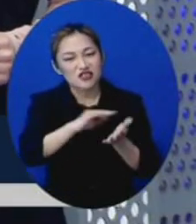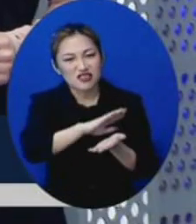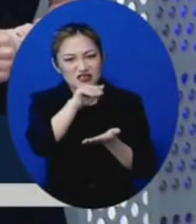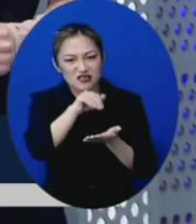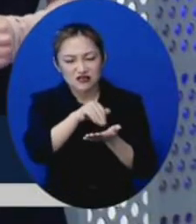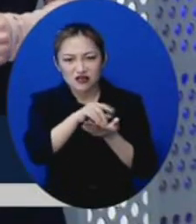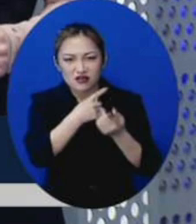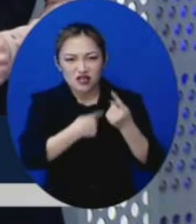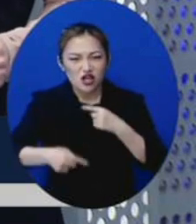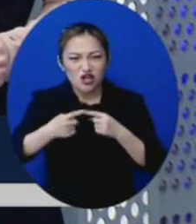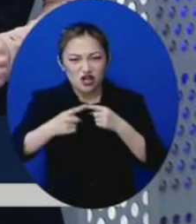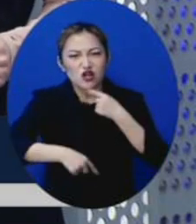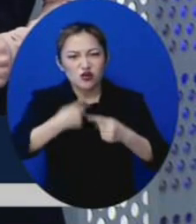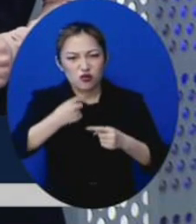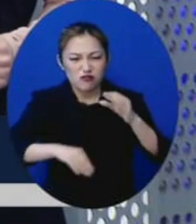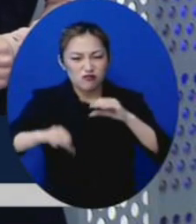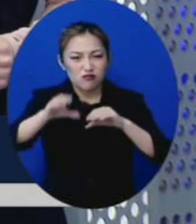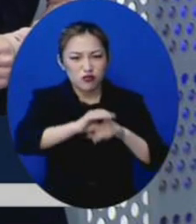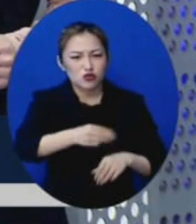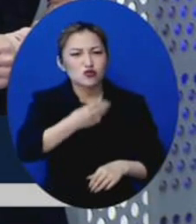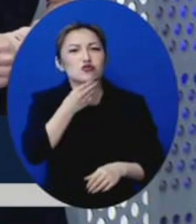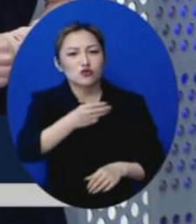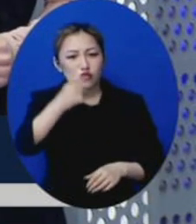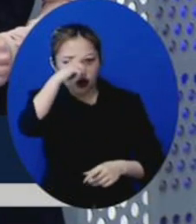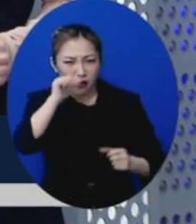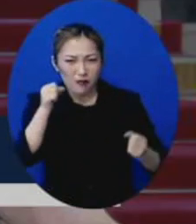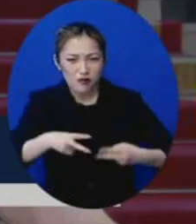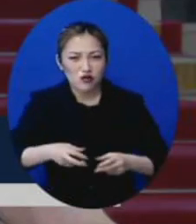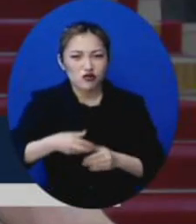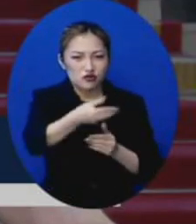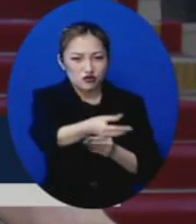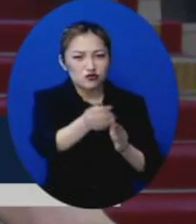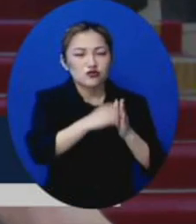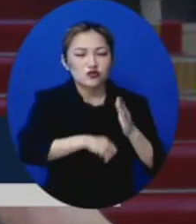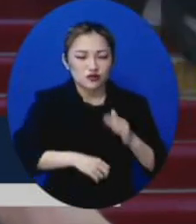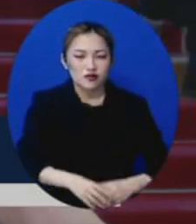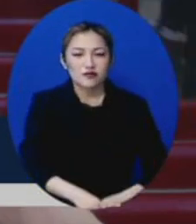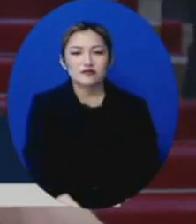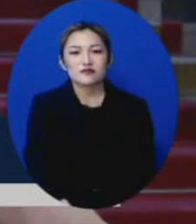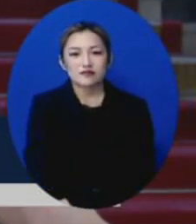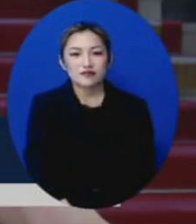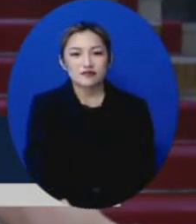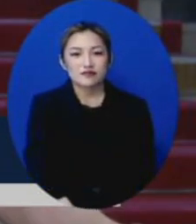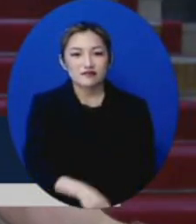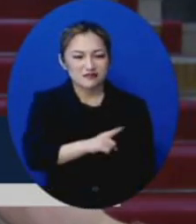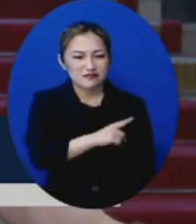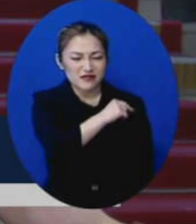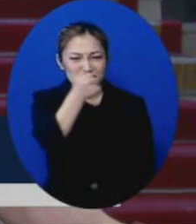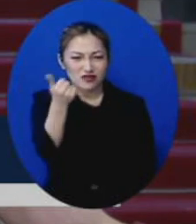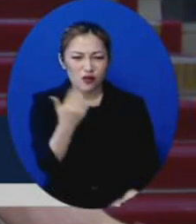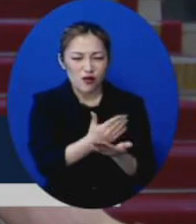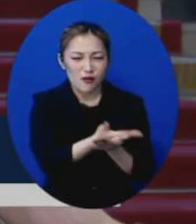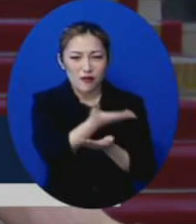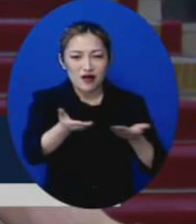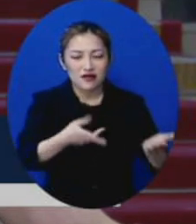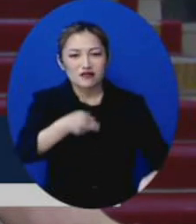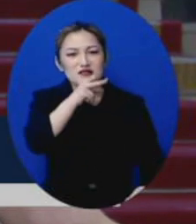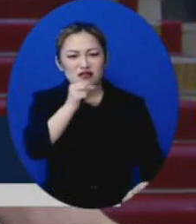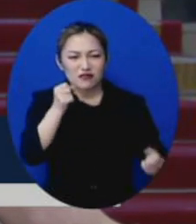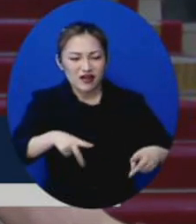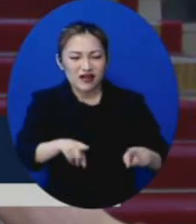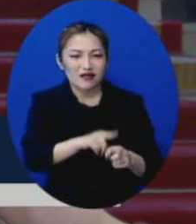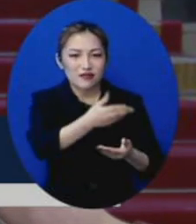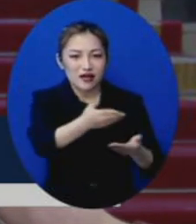илүү байх. За хөдөлмөрийн шударгаар үнэлэх шаардлага үүсэж байна. Баялагийг хуваарлах үндсэн арга бол цалин өс байх хэрэгтэй байна. За хөдөлмөрийн өсний доод